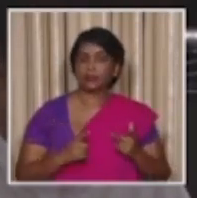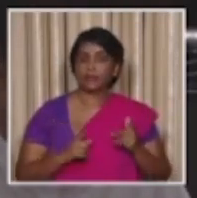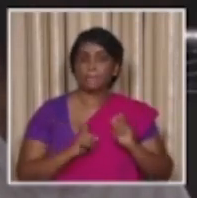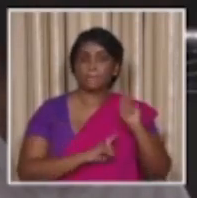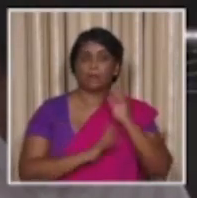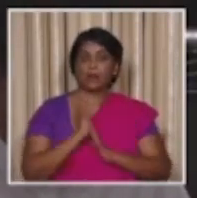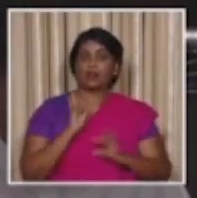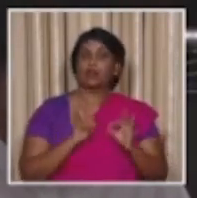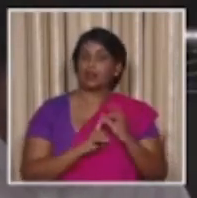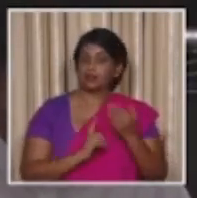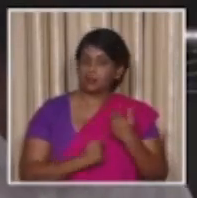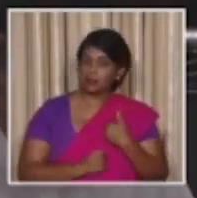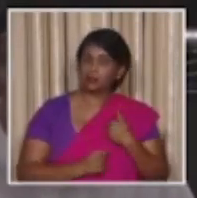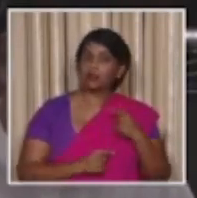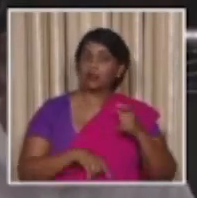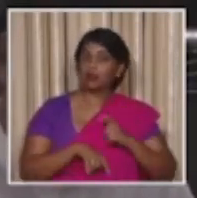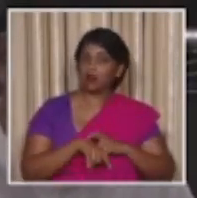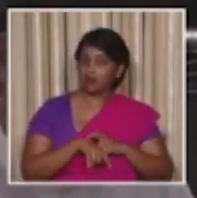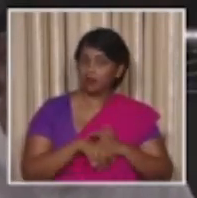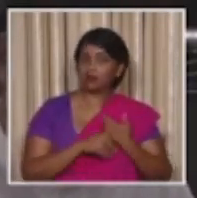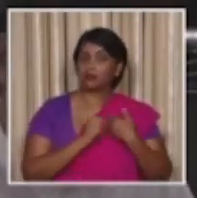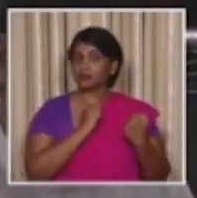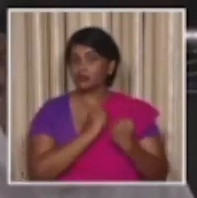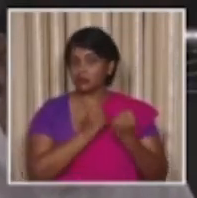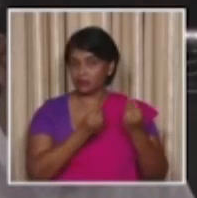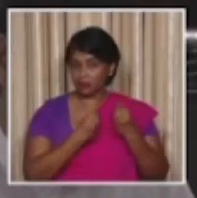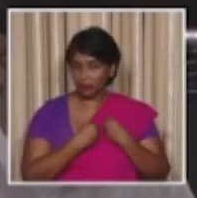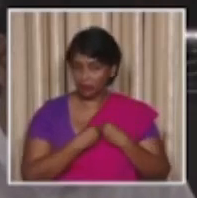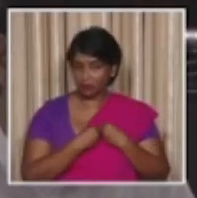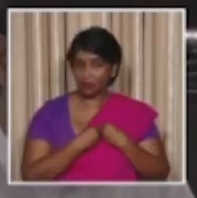පාර්ලිමේන්තු මන්ත්‍රීවරයෙක් හැටියට, ඒ අවස්ථාව සඳහා දායකත්ව